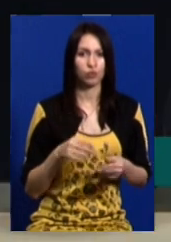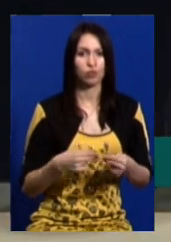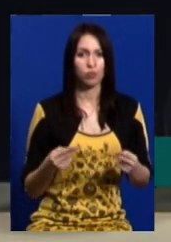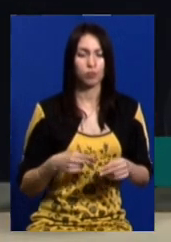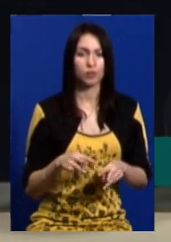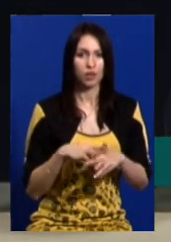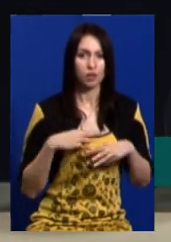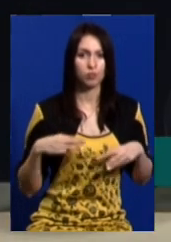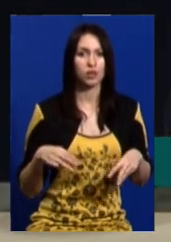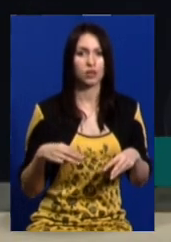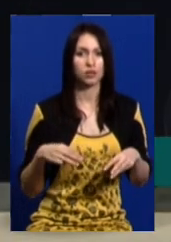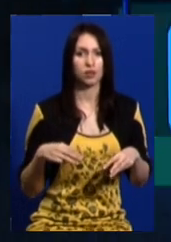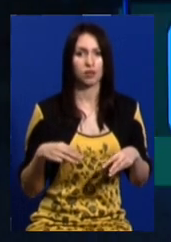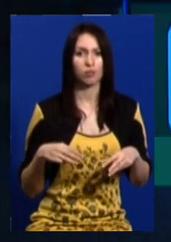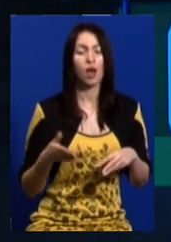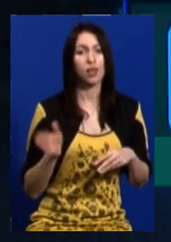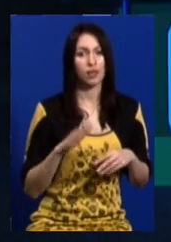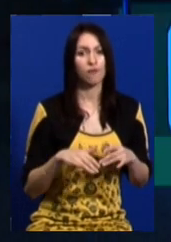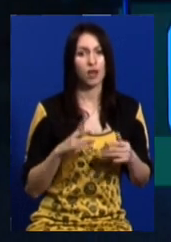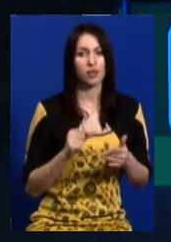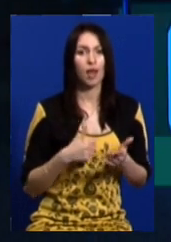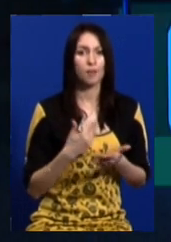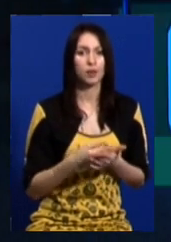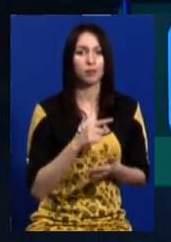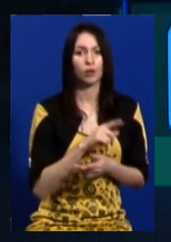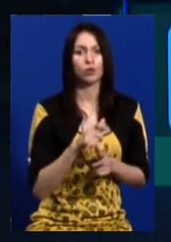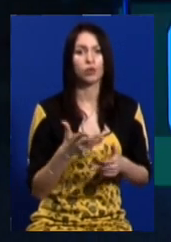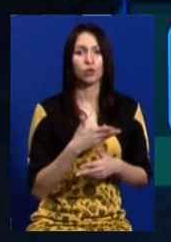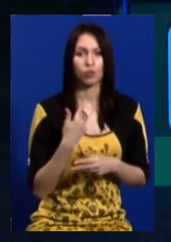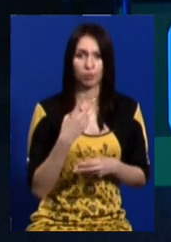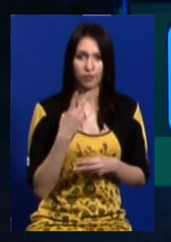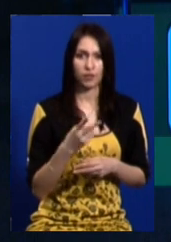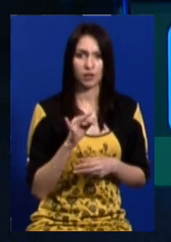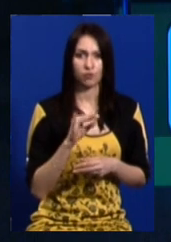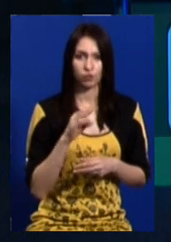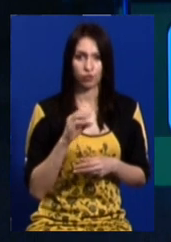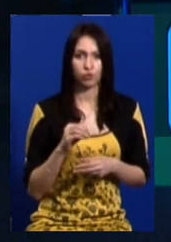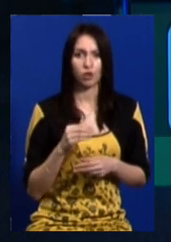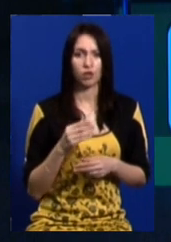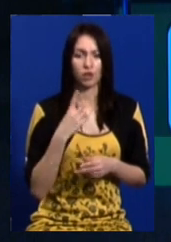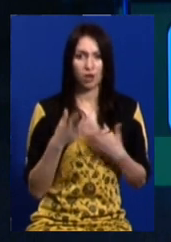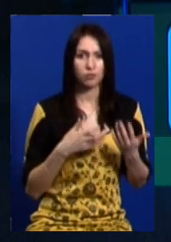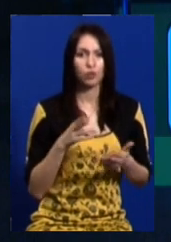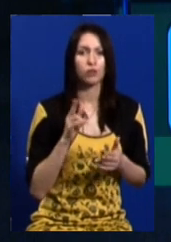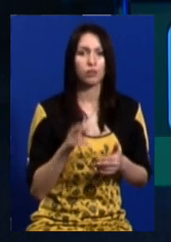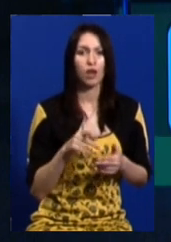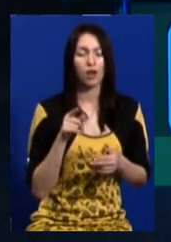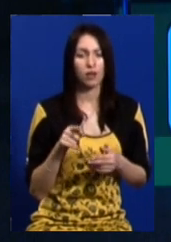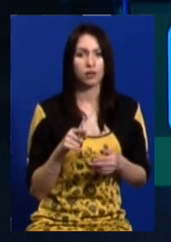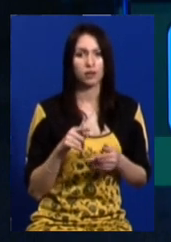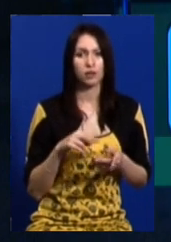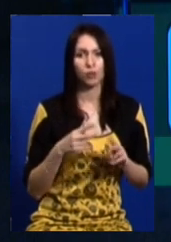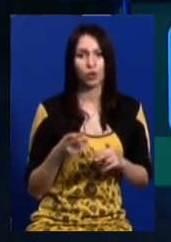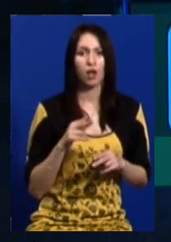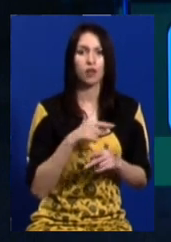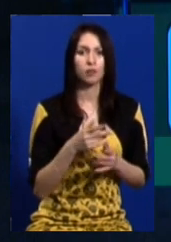міністром і митрополитом. А давайте якраз на прикладі тих громад, про які ми бачили у сюжеті, розглянемо, як вони переходять, як вони приймали